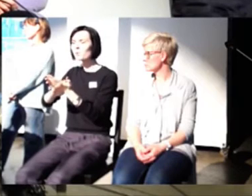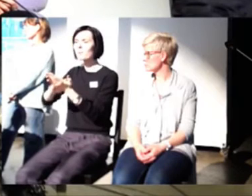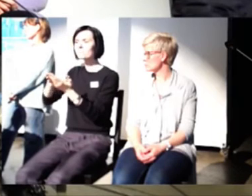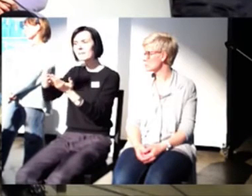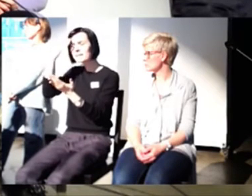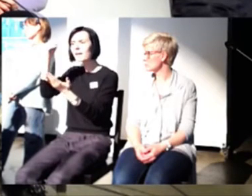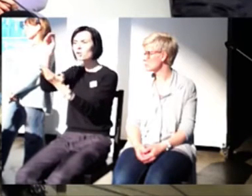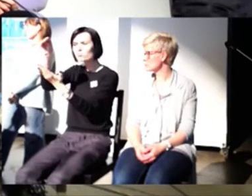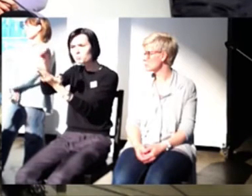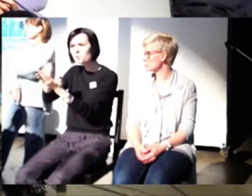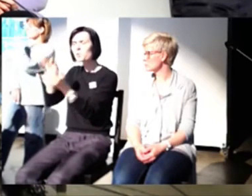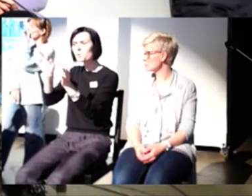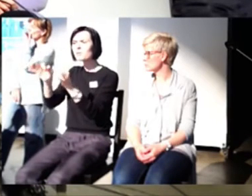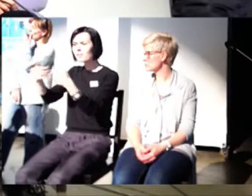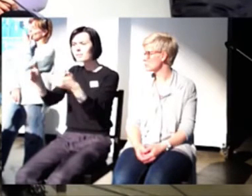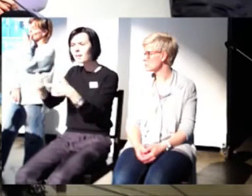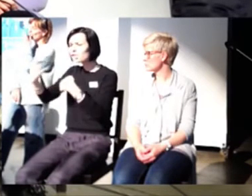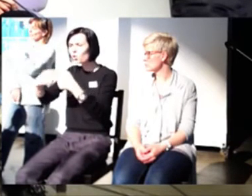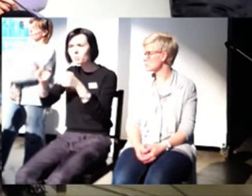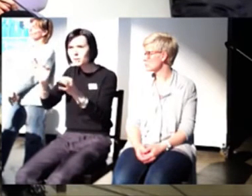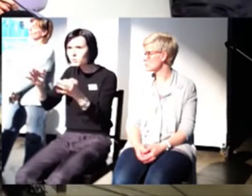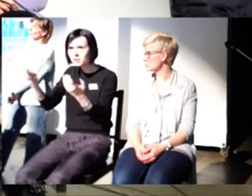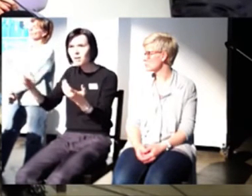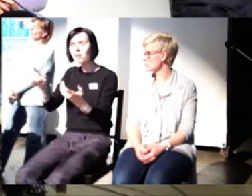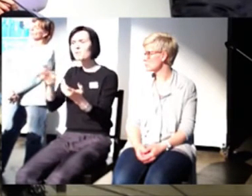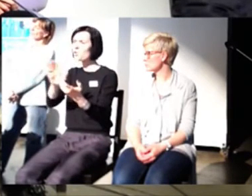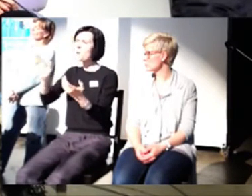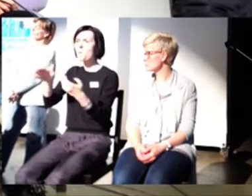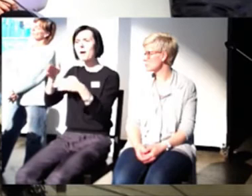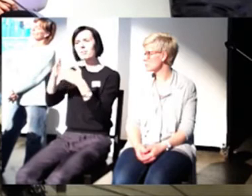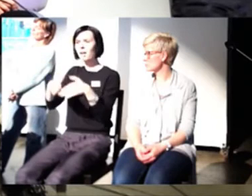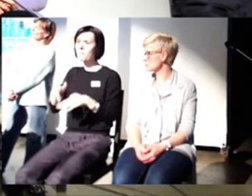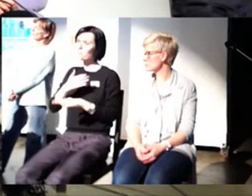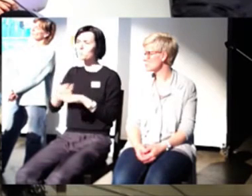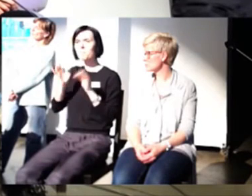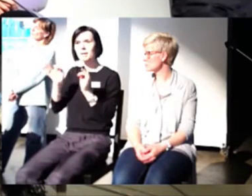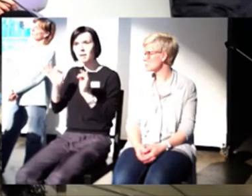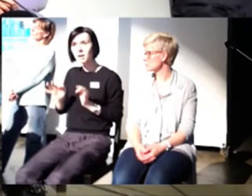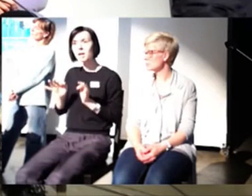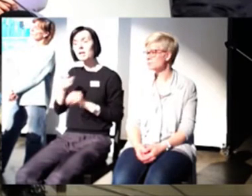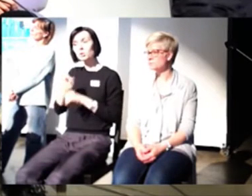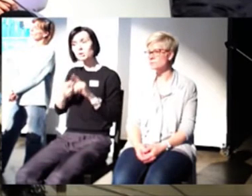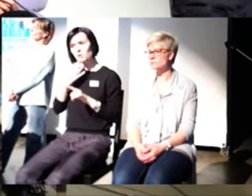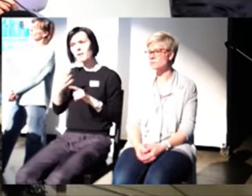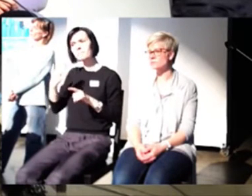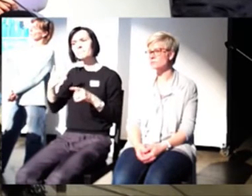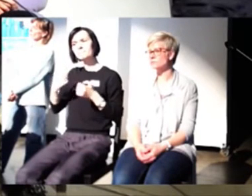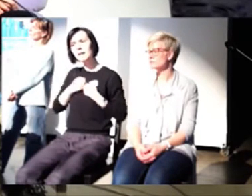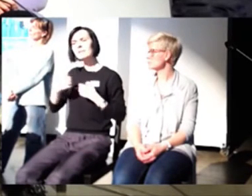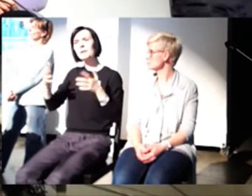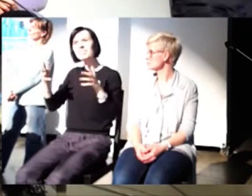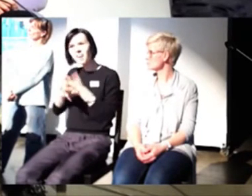tilat toimii ja minkälaiset käytännöt heillä on. Ja aika tarkkaankin olisi hienoa saada sitten